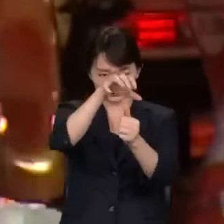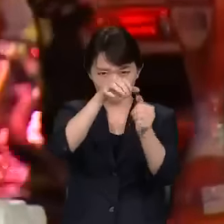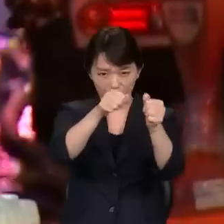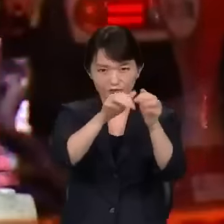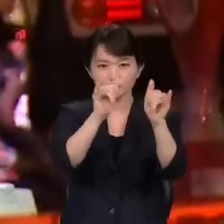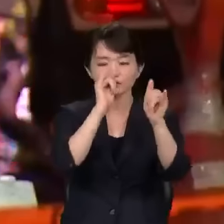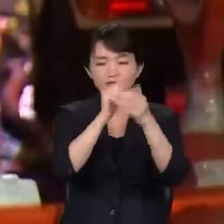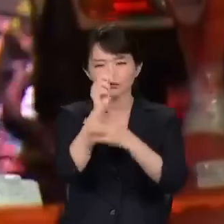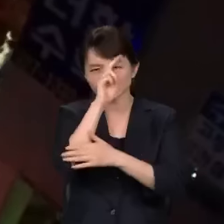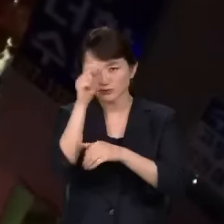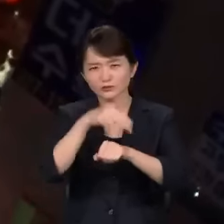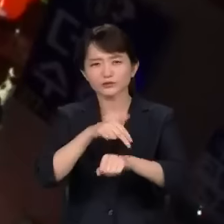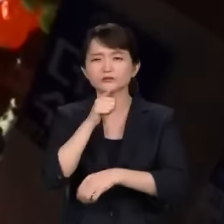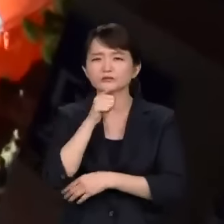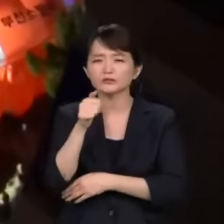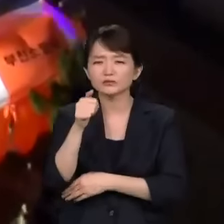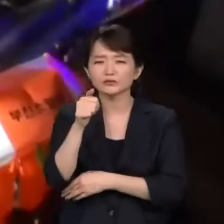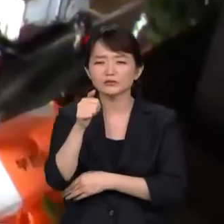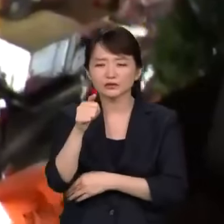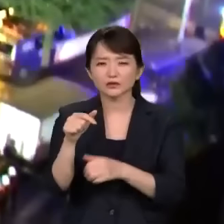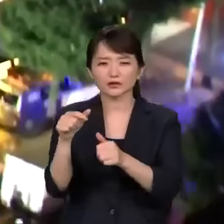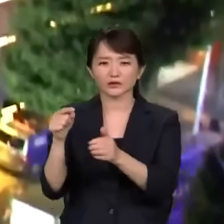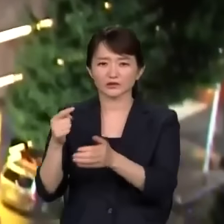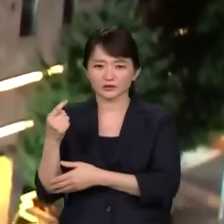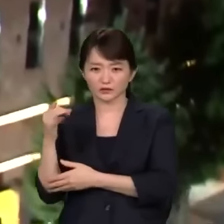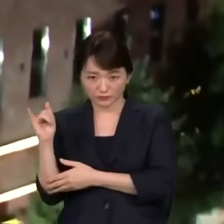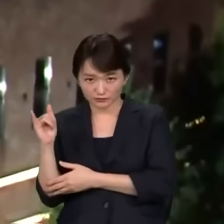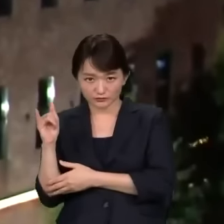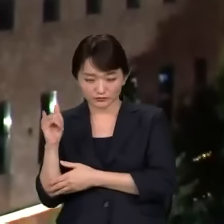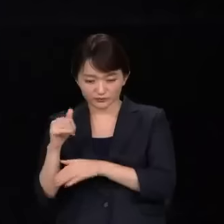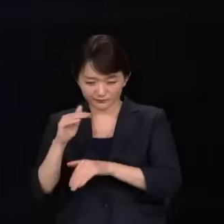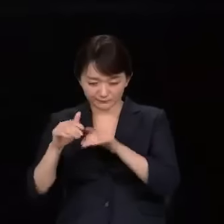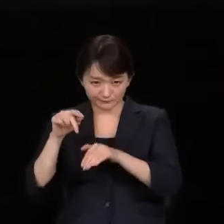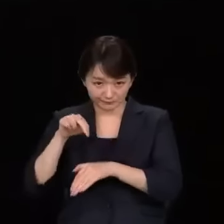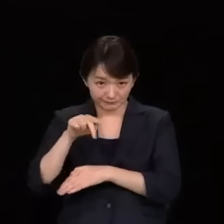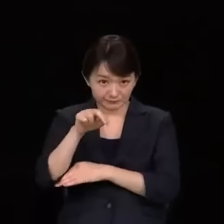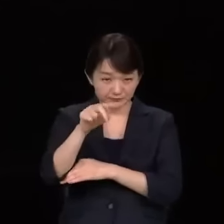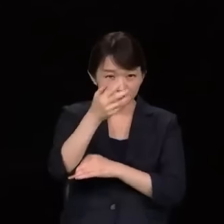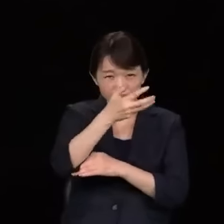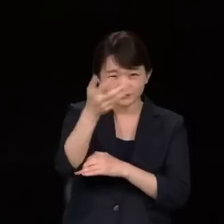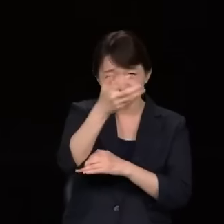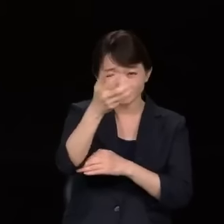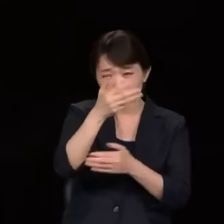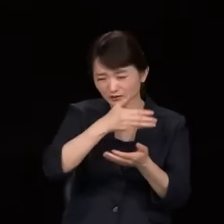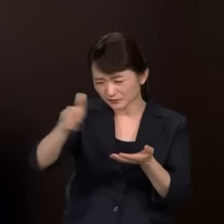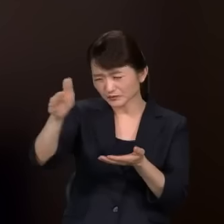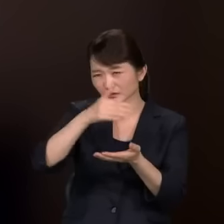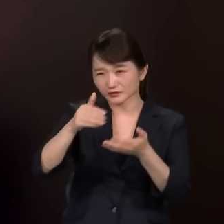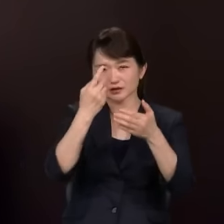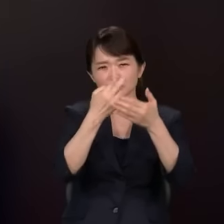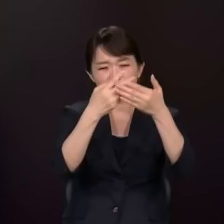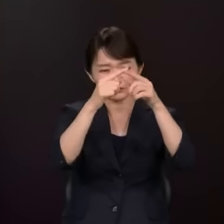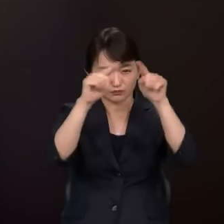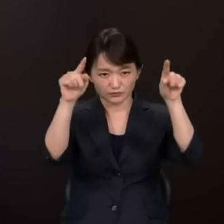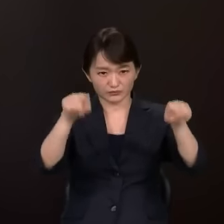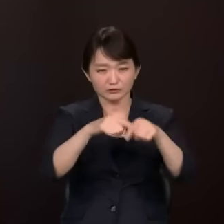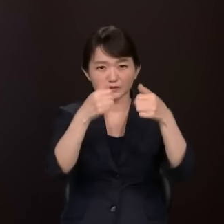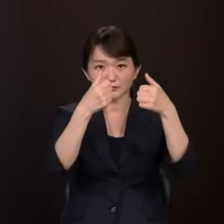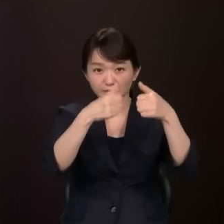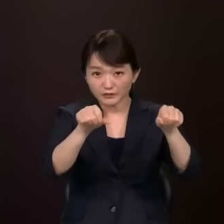7시 50분 구조대는 계단으로 8층 진입을 시도합니다. 연기를 빼내기 위해 창문을 깹니다. 그 시각